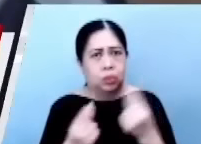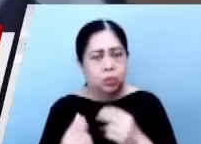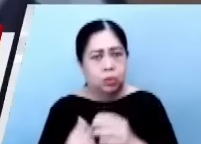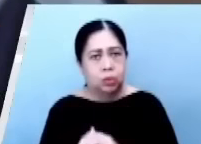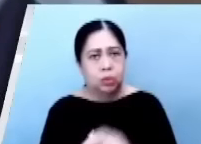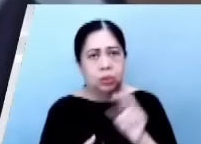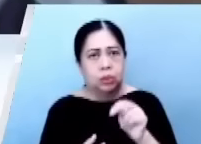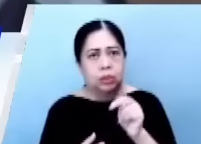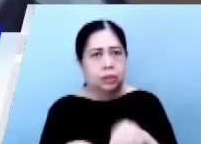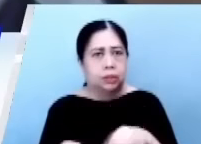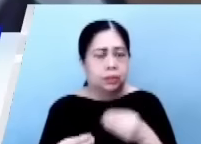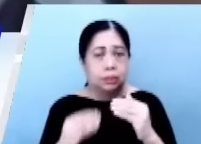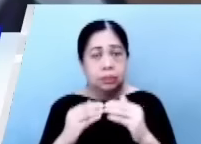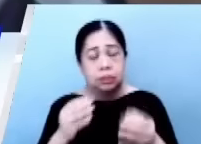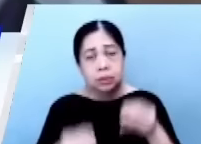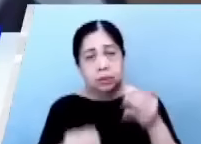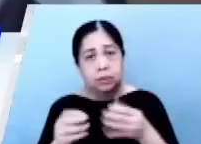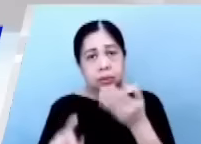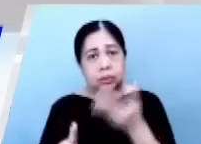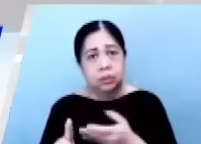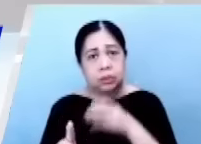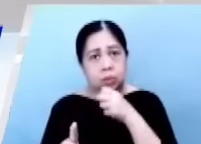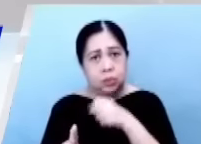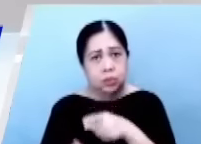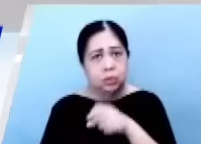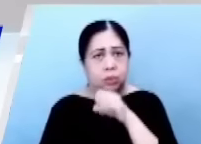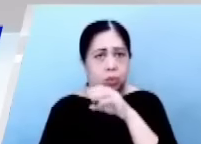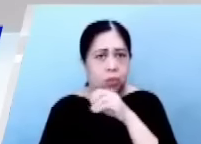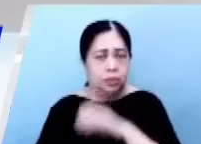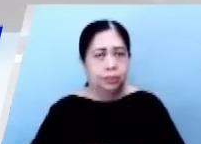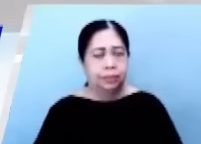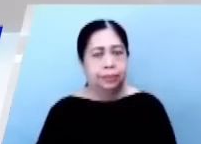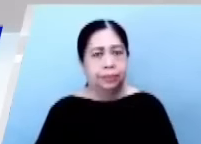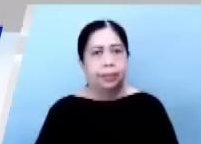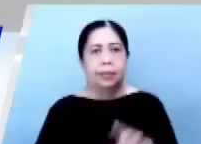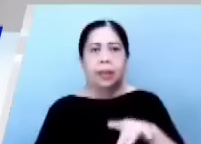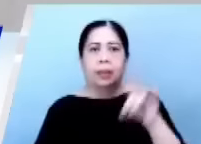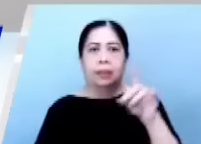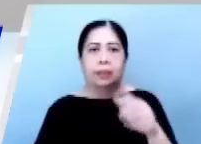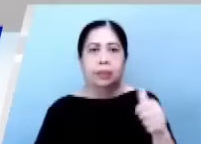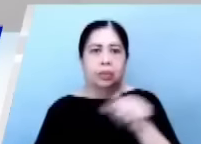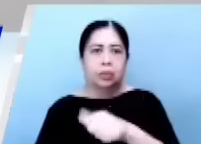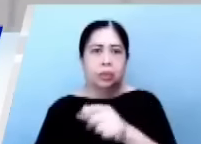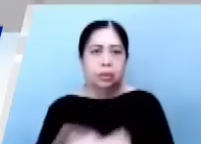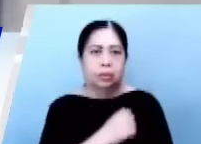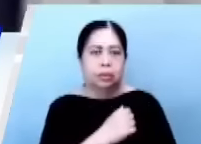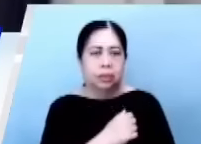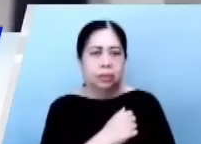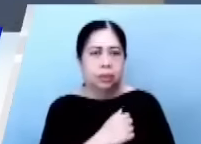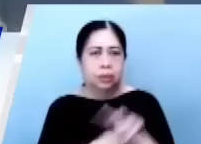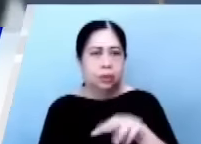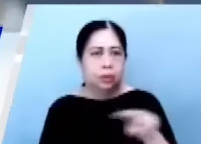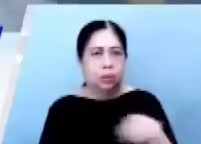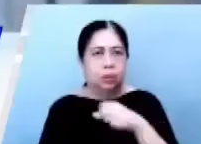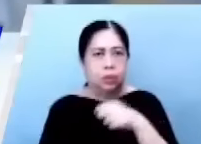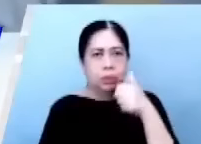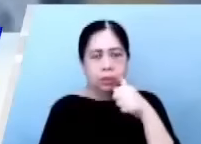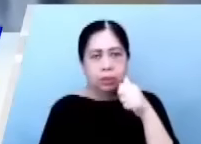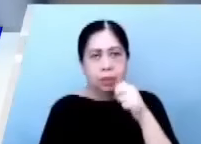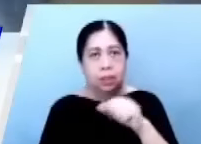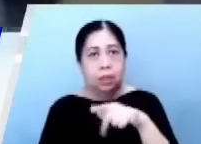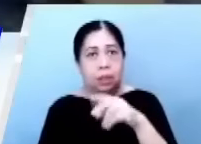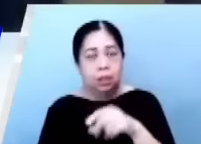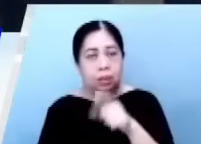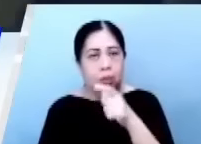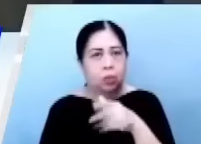bigyan ng hustisya itong at si lola. Natuntun sa Aurora Province ang 22 anyos na babaeng apo na umatake sa